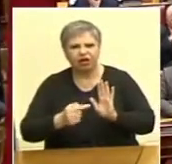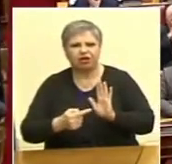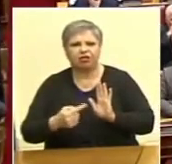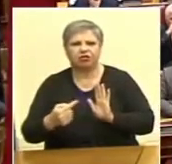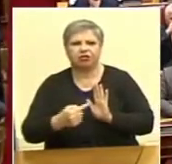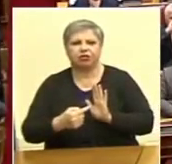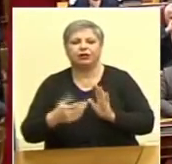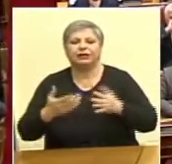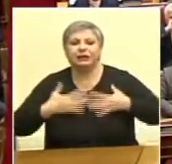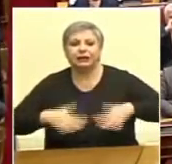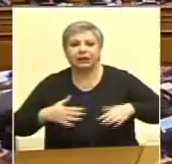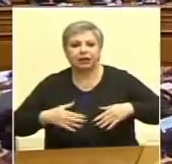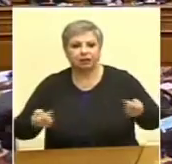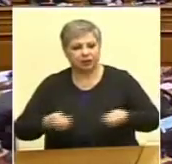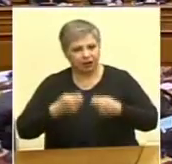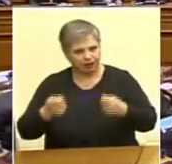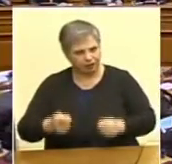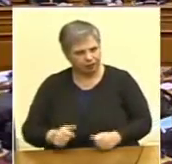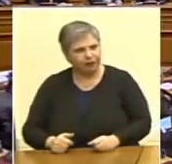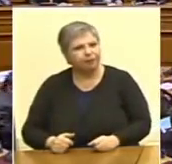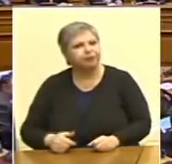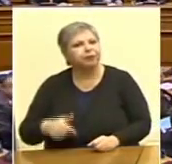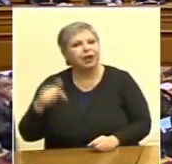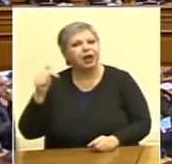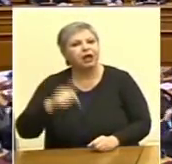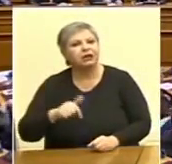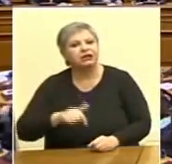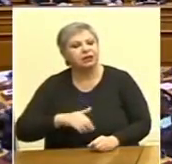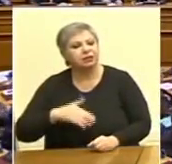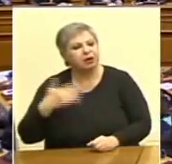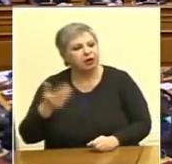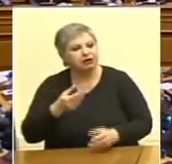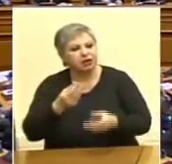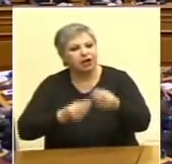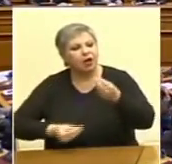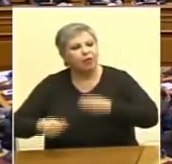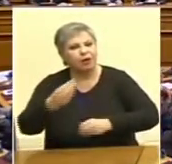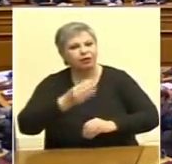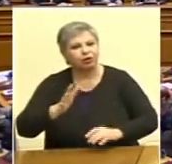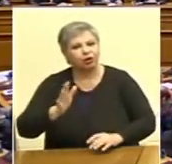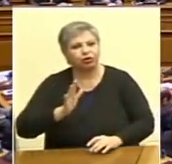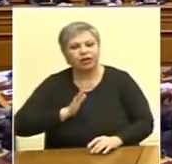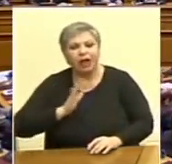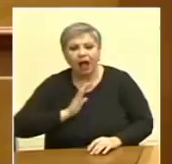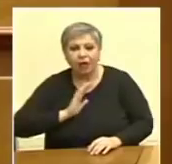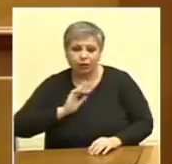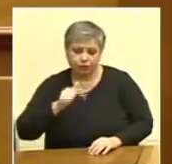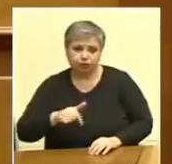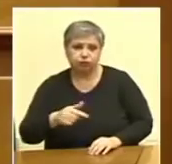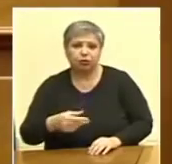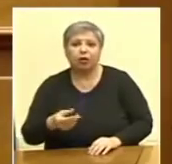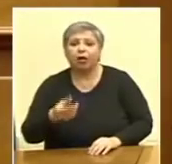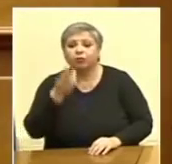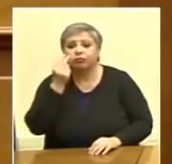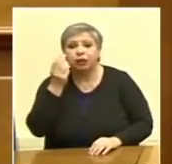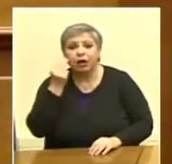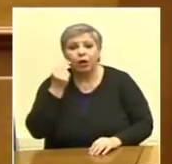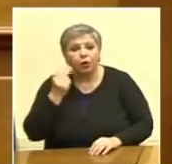ότι στη σημερινή συνεδρίαση τα μάτια των περισσότερων όσων μας βλέπουν και τα αυτιά όσων μας ακούνε